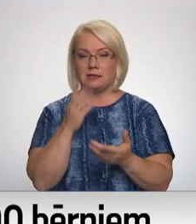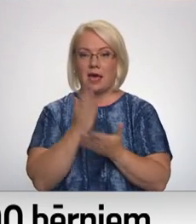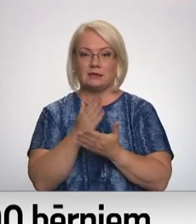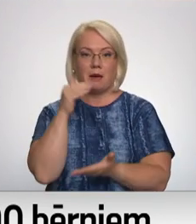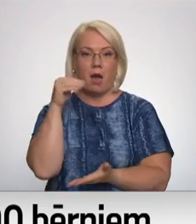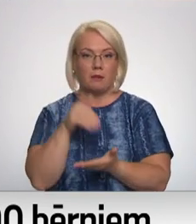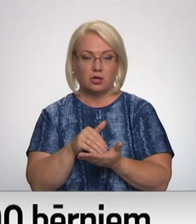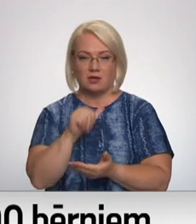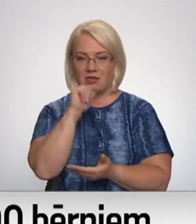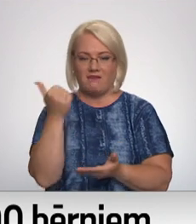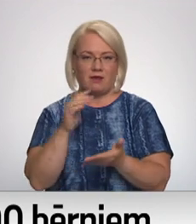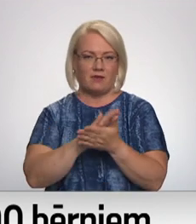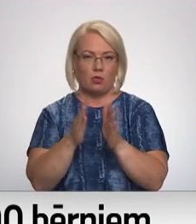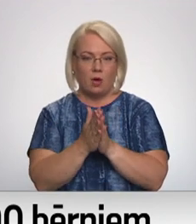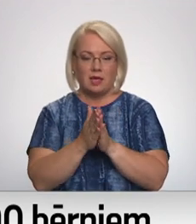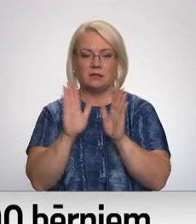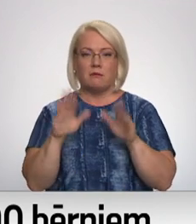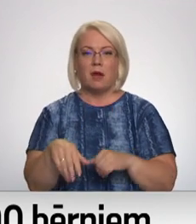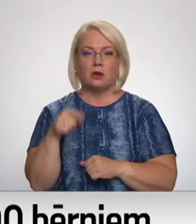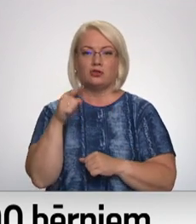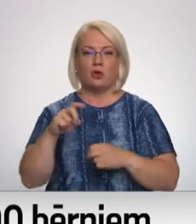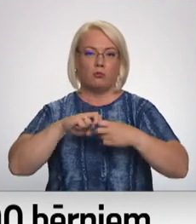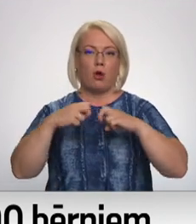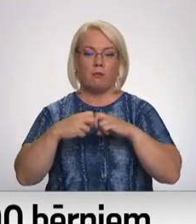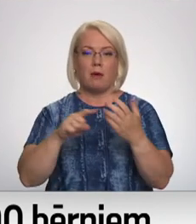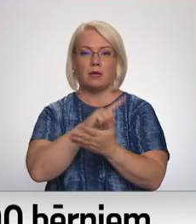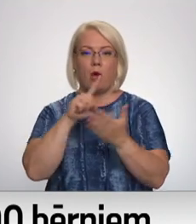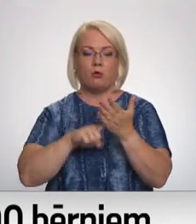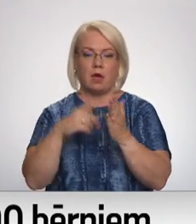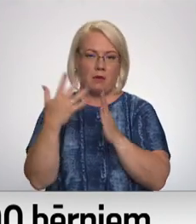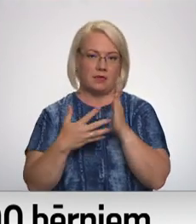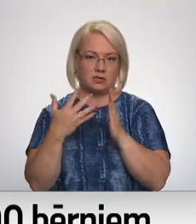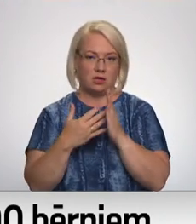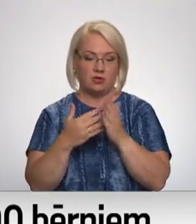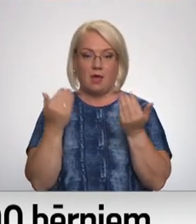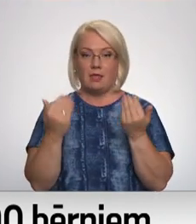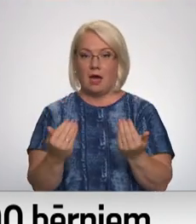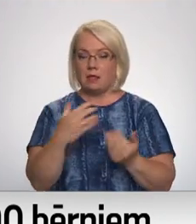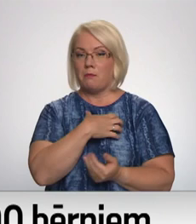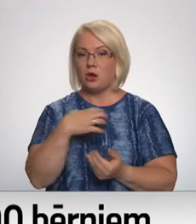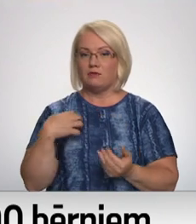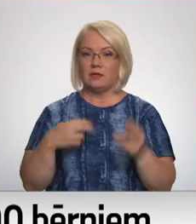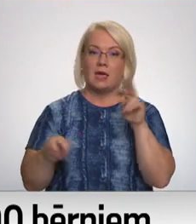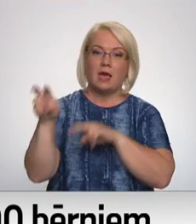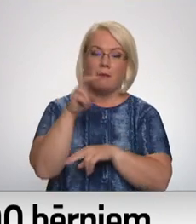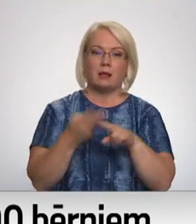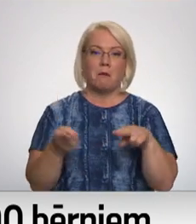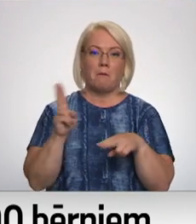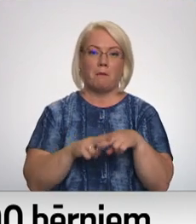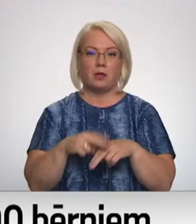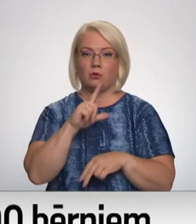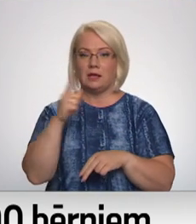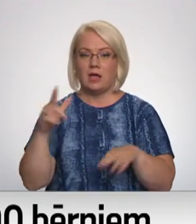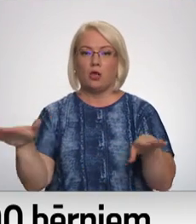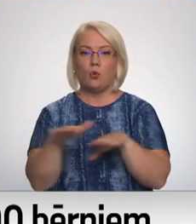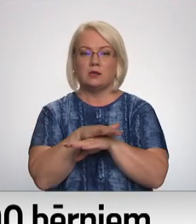ka mēs nevaram vienoties par šī te problēma jautājuma atrisināšanu. Ja? Tagad pašvaldībai būs jāmeklē papildus līdzekļi, lai